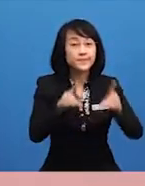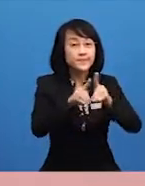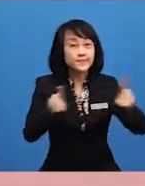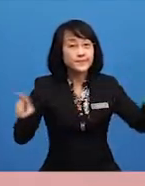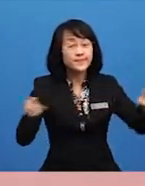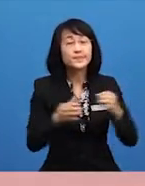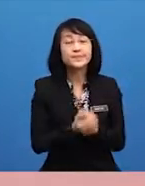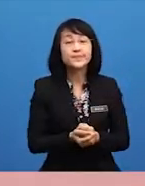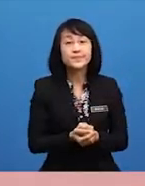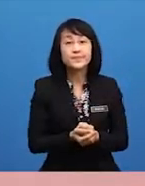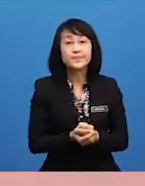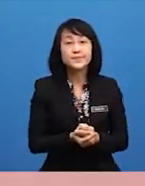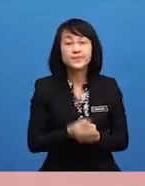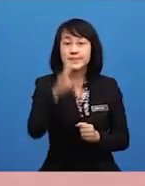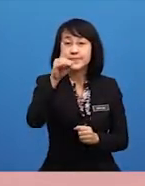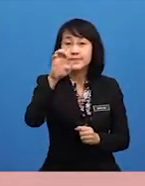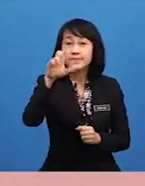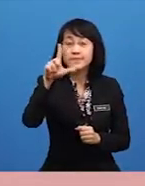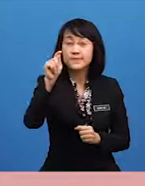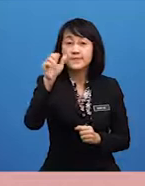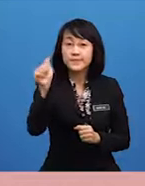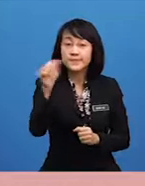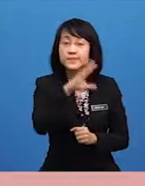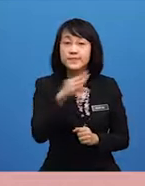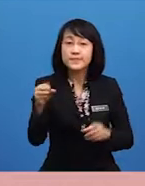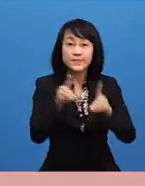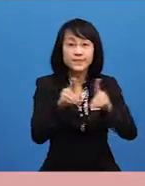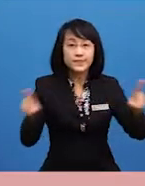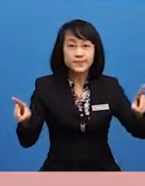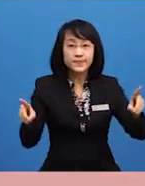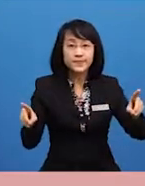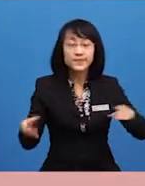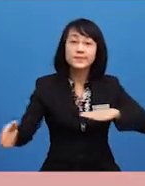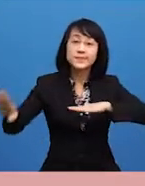dataran, delta dan dataran pantai.